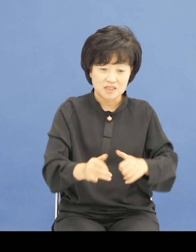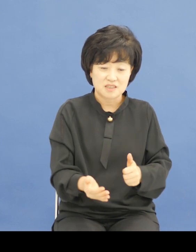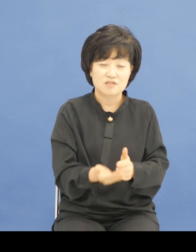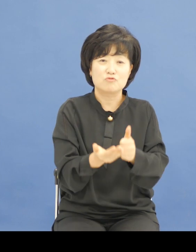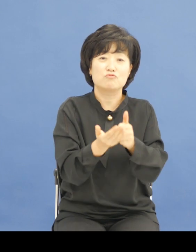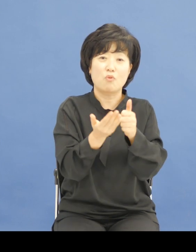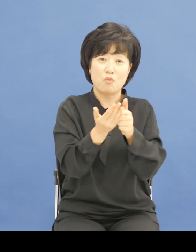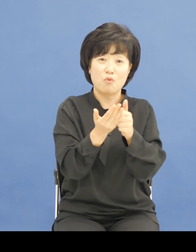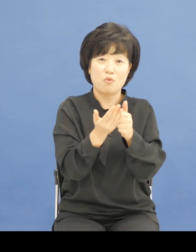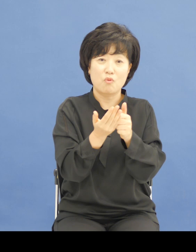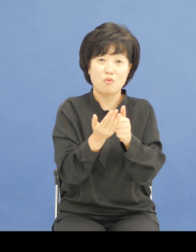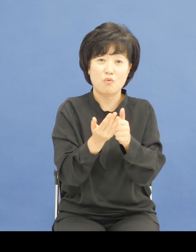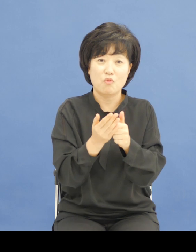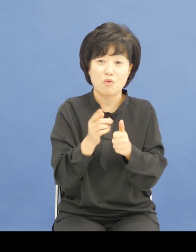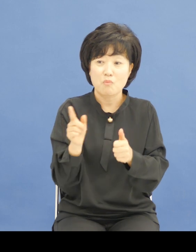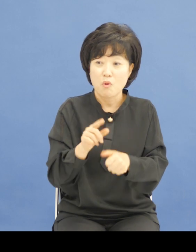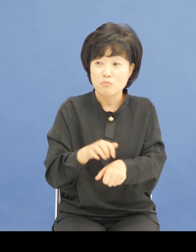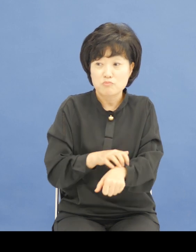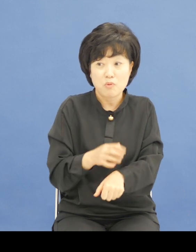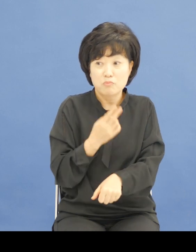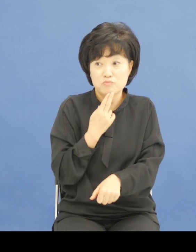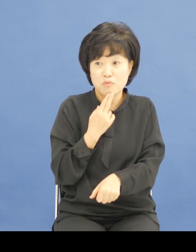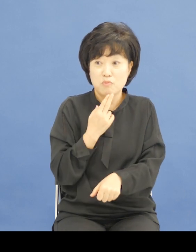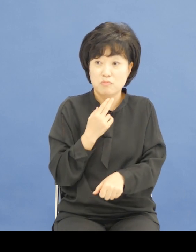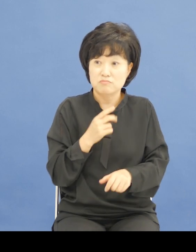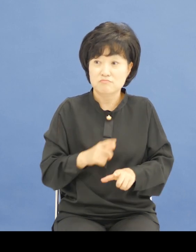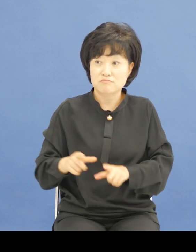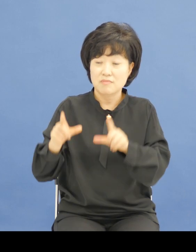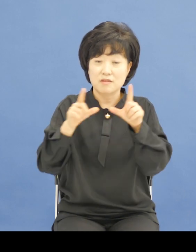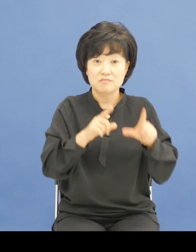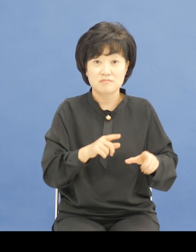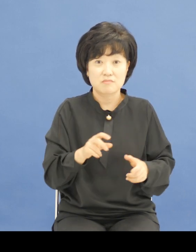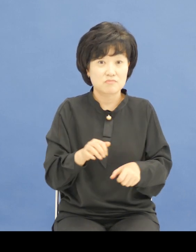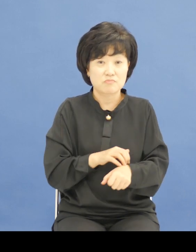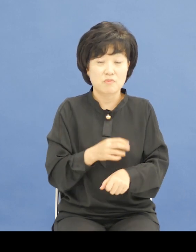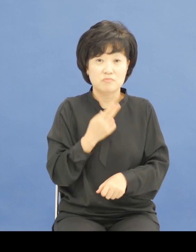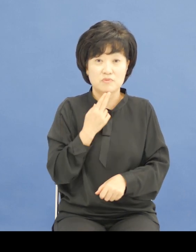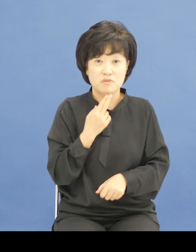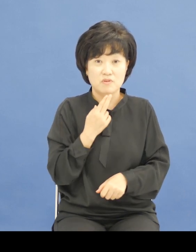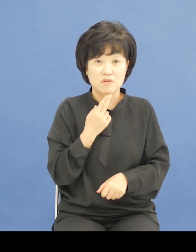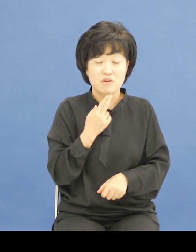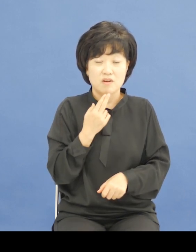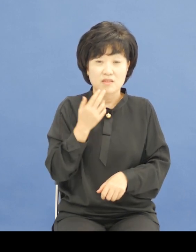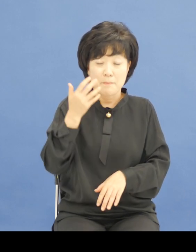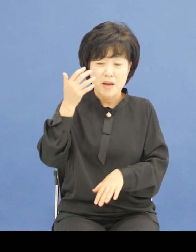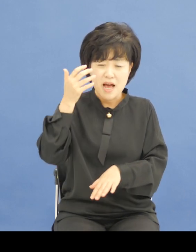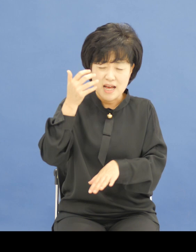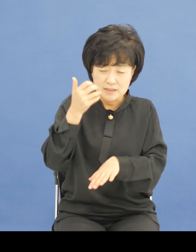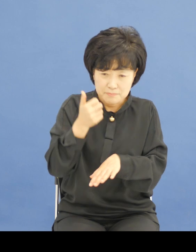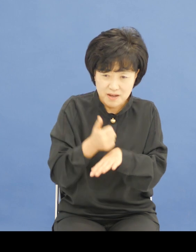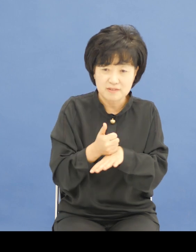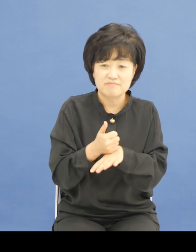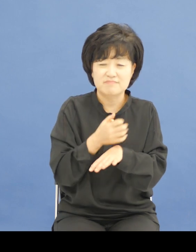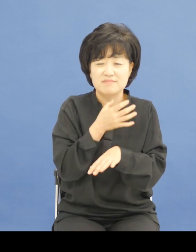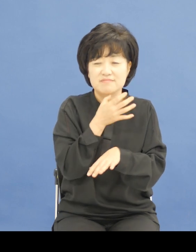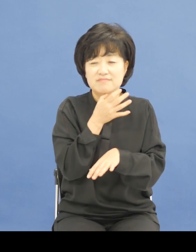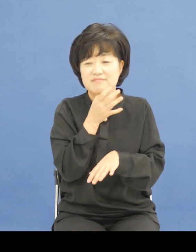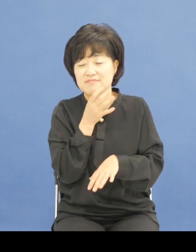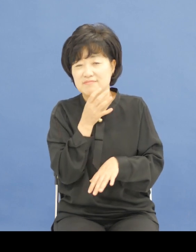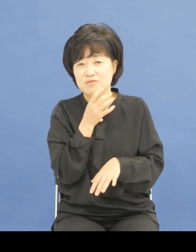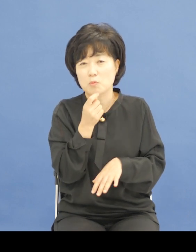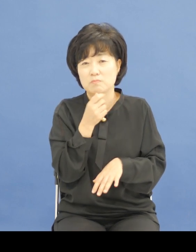이제 뭐 그것이 아무런 불편함이 없었어요. 근데 이제 말년에 그 제가 이제 미국으로 네. 집사람이